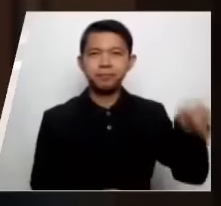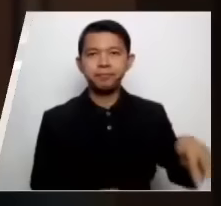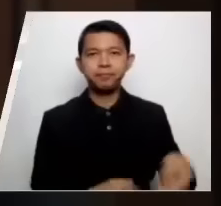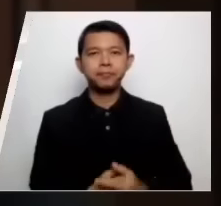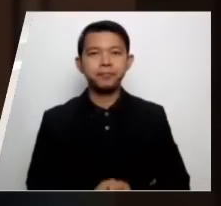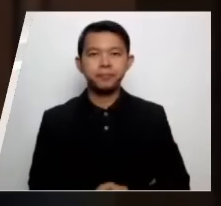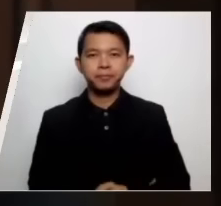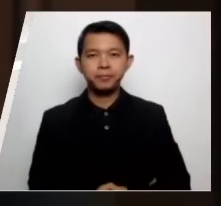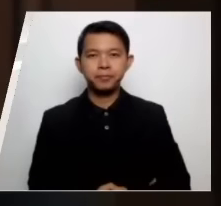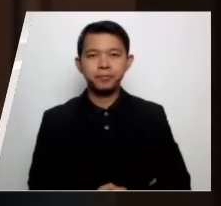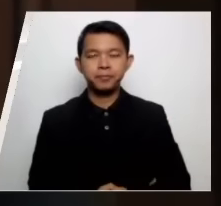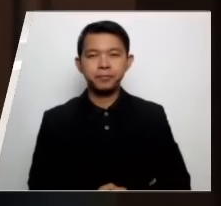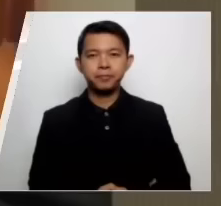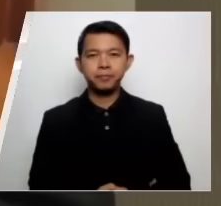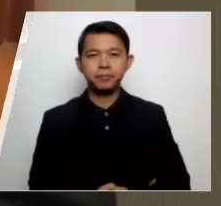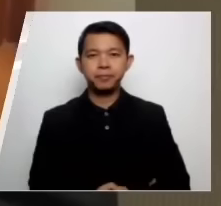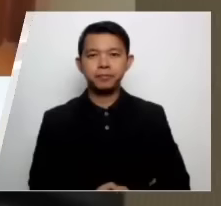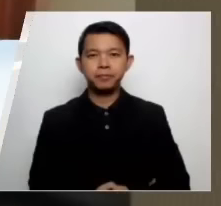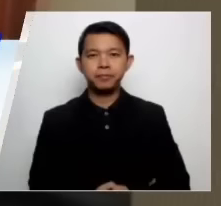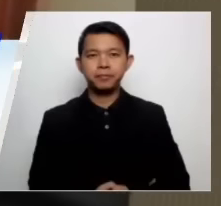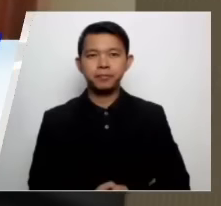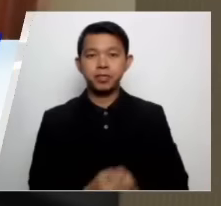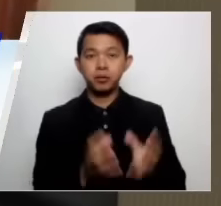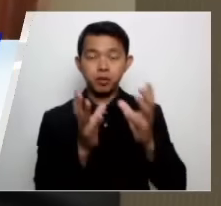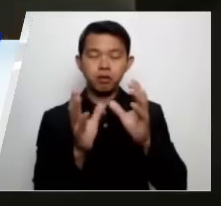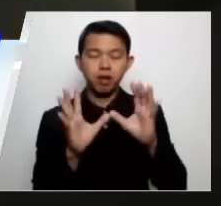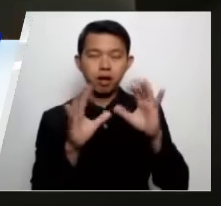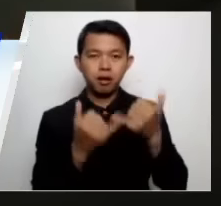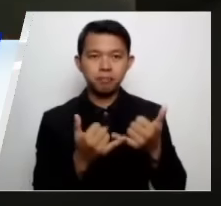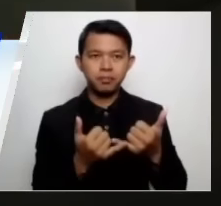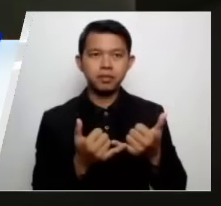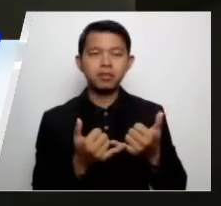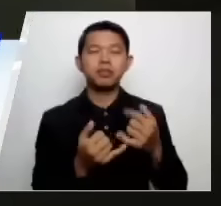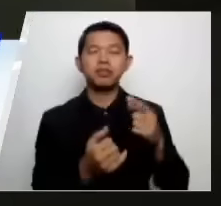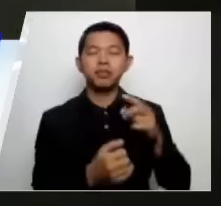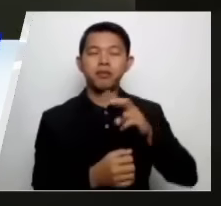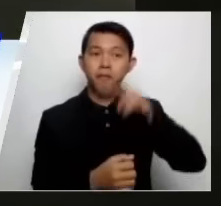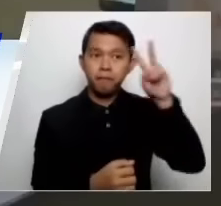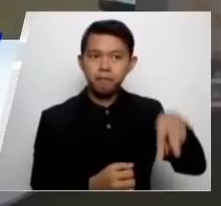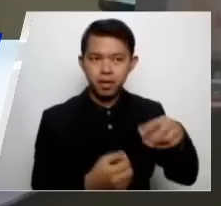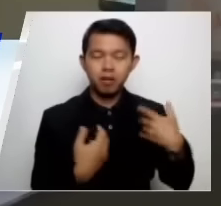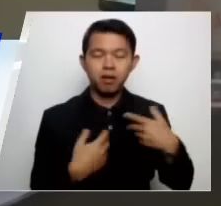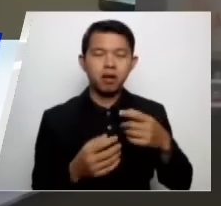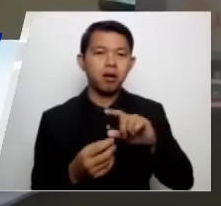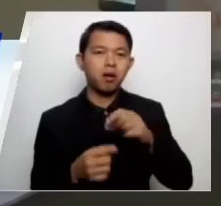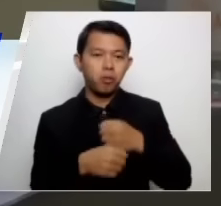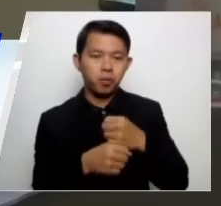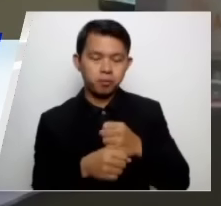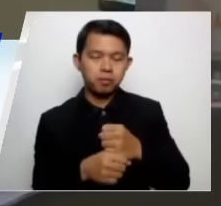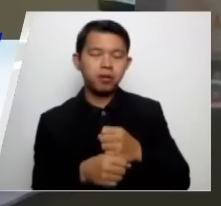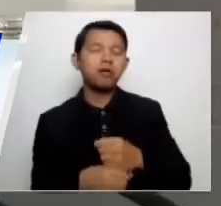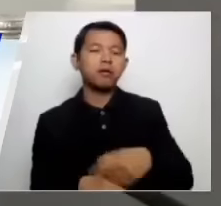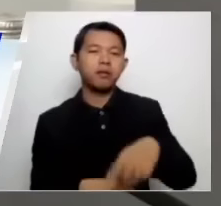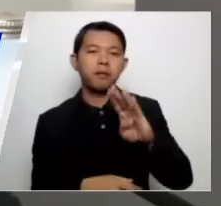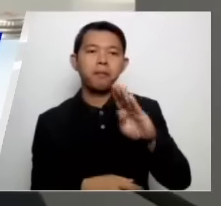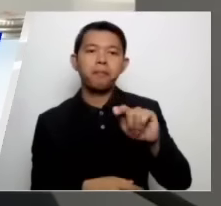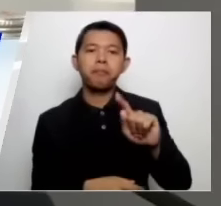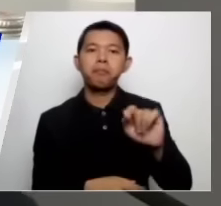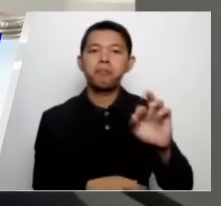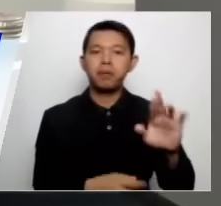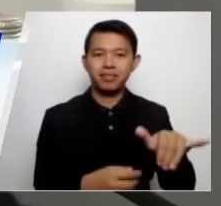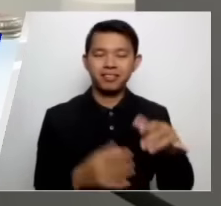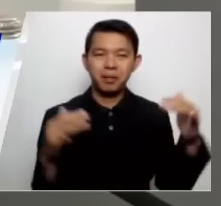Ang kumpanyang VinFast na balak magkaroon ng manufacturing ng baterya at magpasok ng electric vehicle sa bansa ang nakapulong ni Pangulong Bongbong Marcos sa kanyang